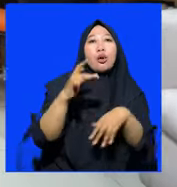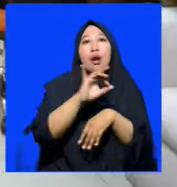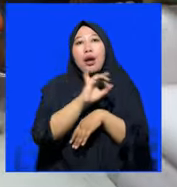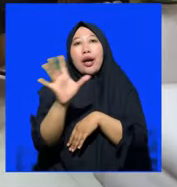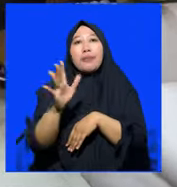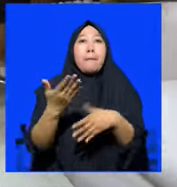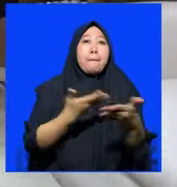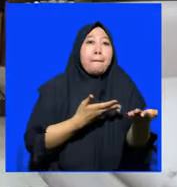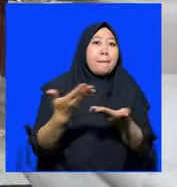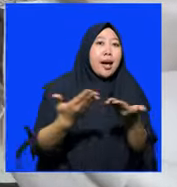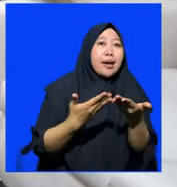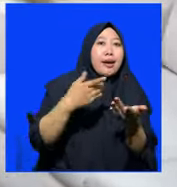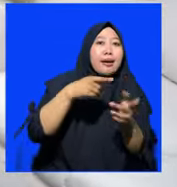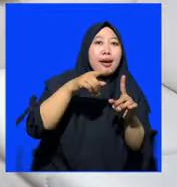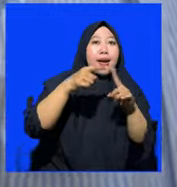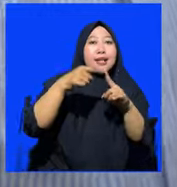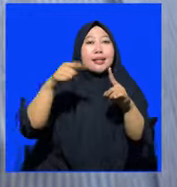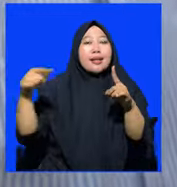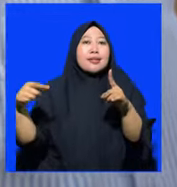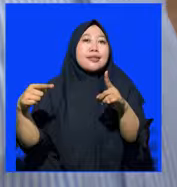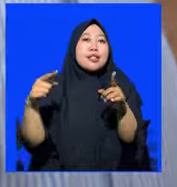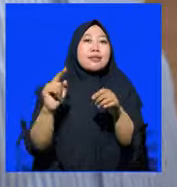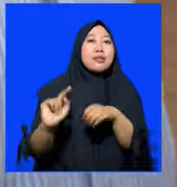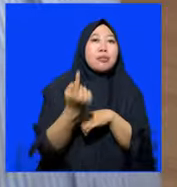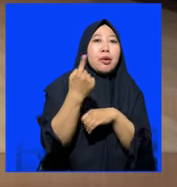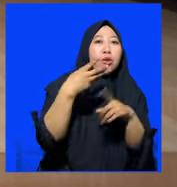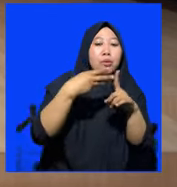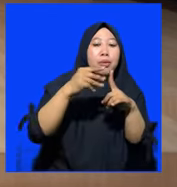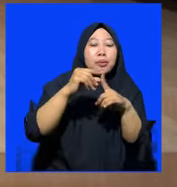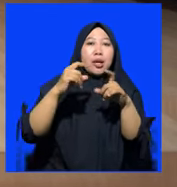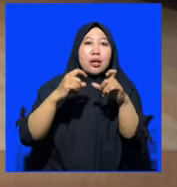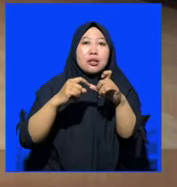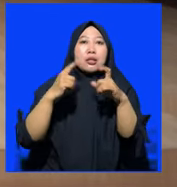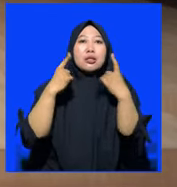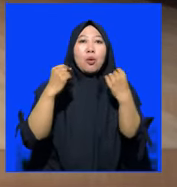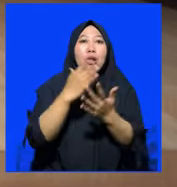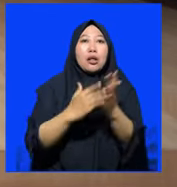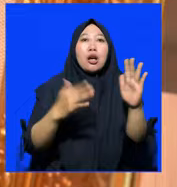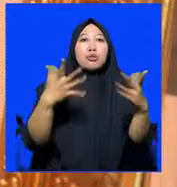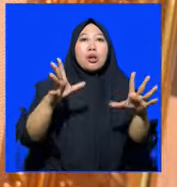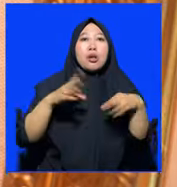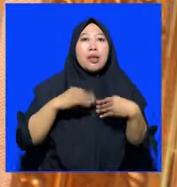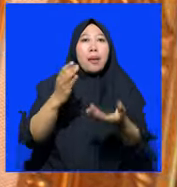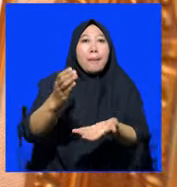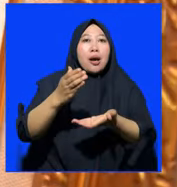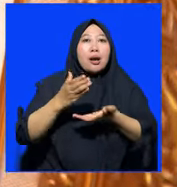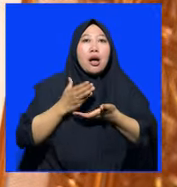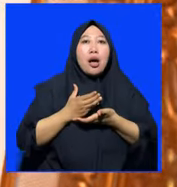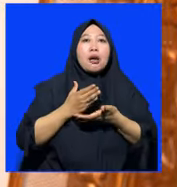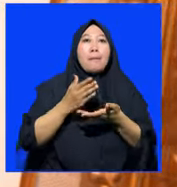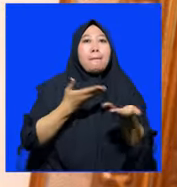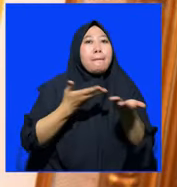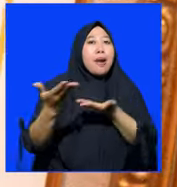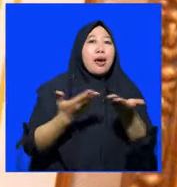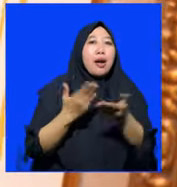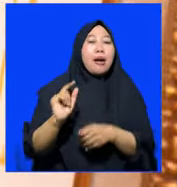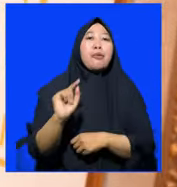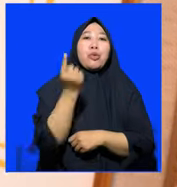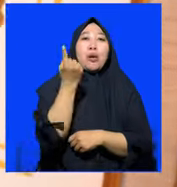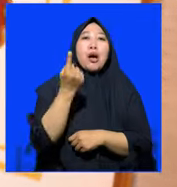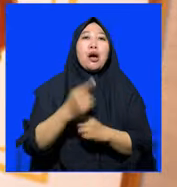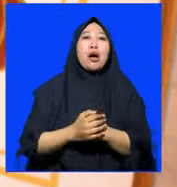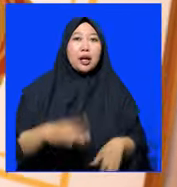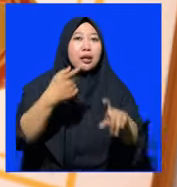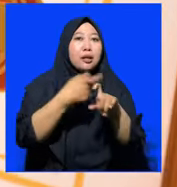Pelayanan Statistik Terpadu BPS Provinsi Jawa Tengah telah memperoleh penghargaan pelayanan publik kategori pelayanan prima